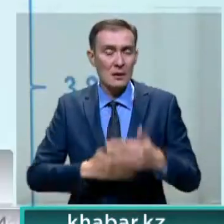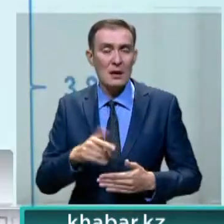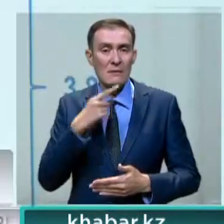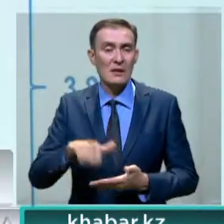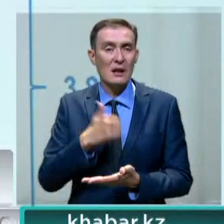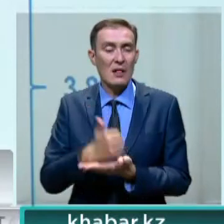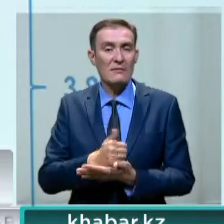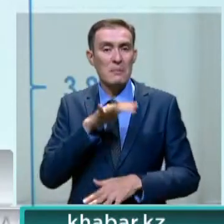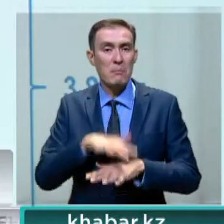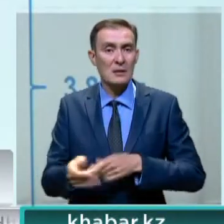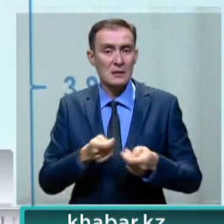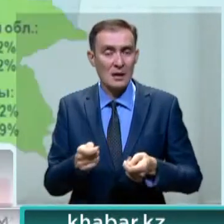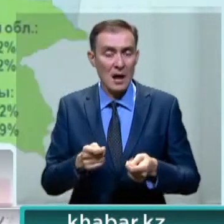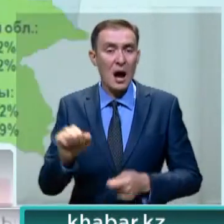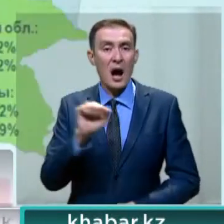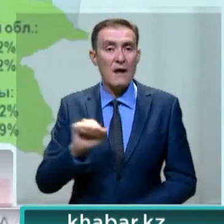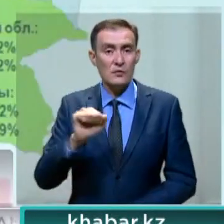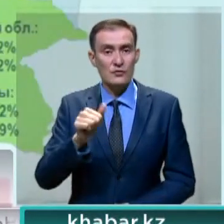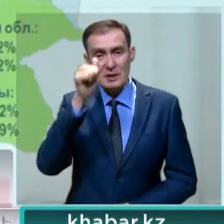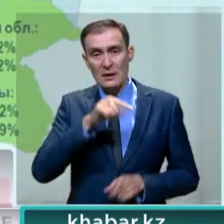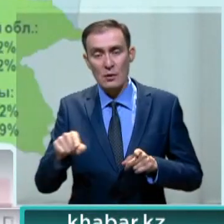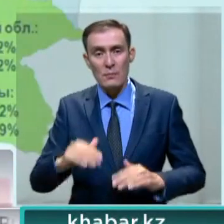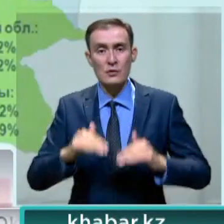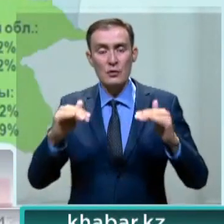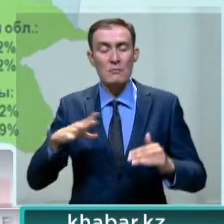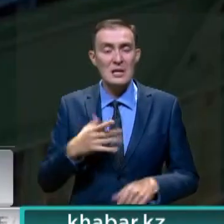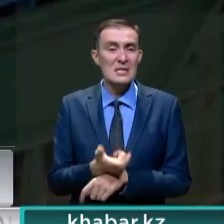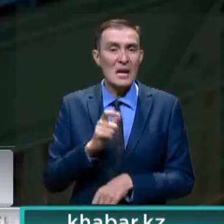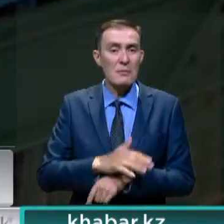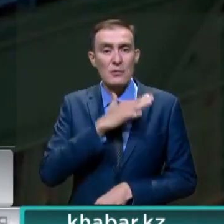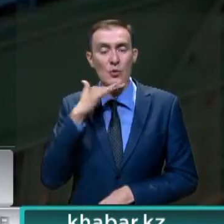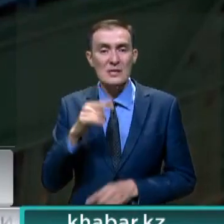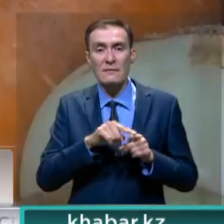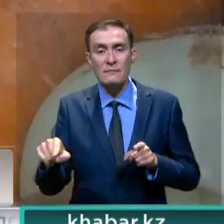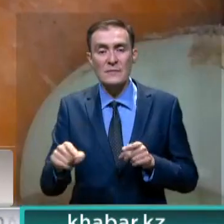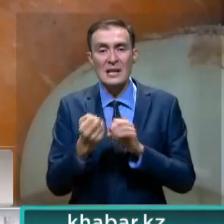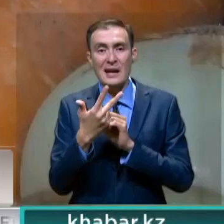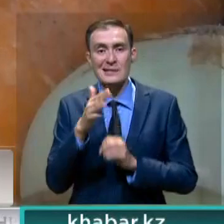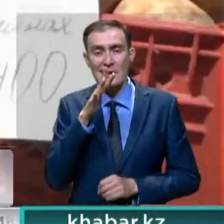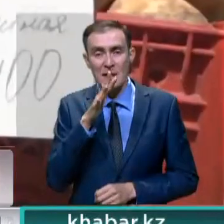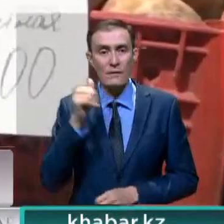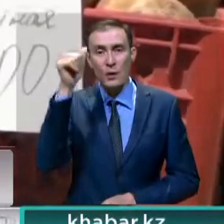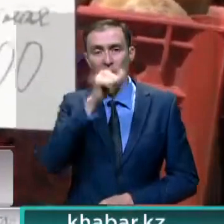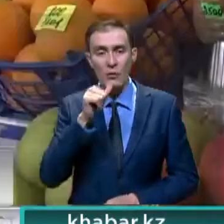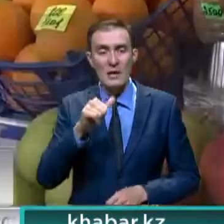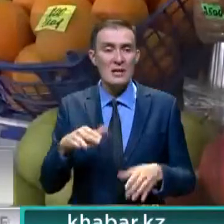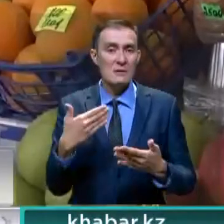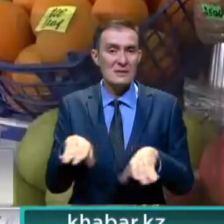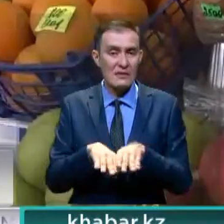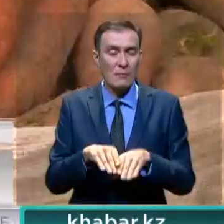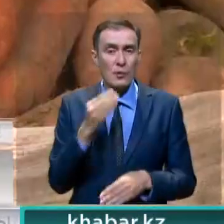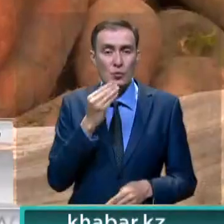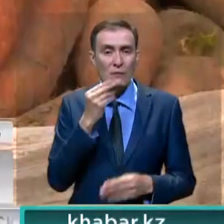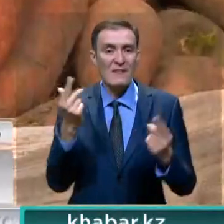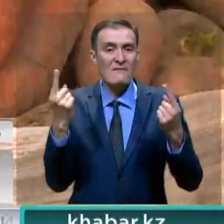сообщил главный банкир страны. Августовский рост цен оказался самым рекордным за 13 лет. В годовом эквиваленте